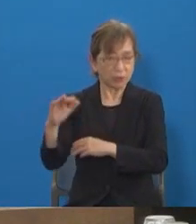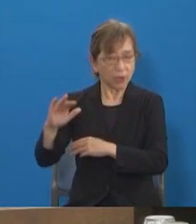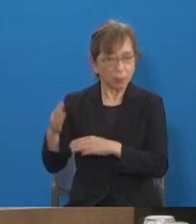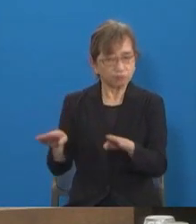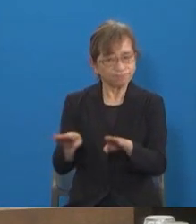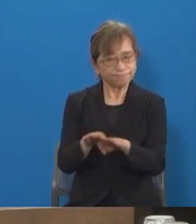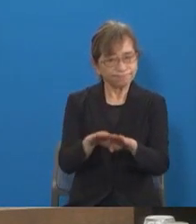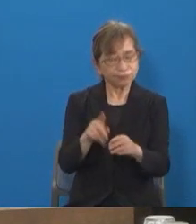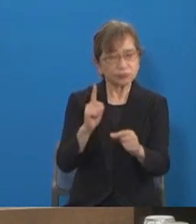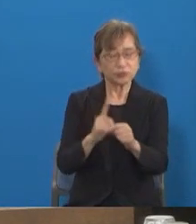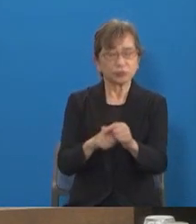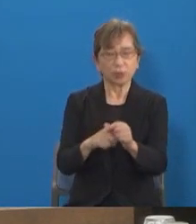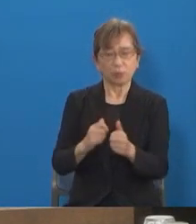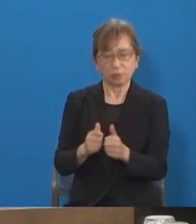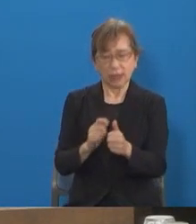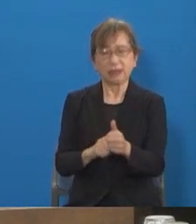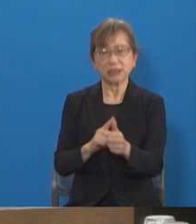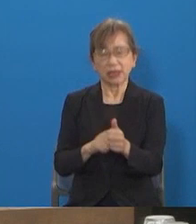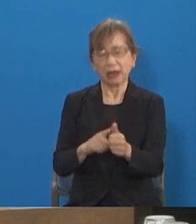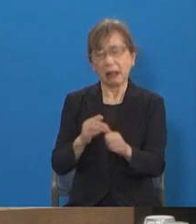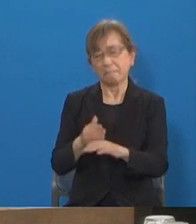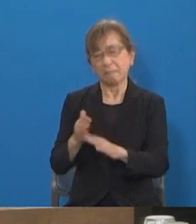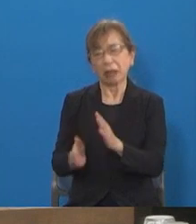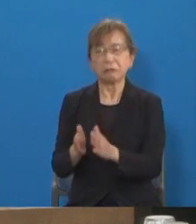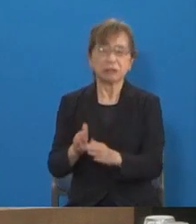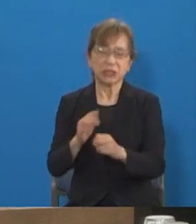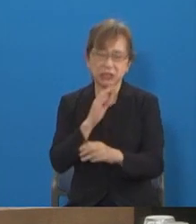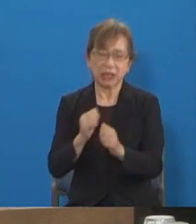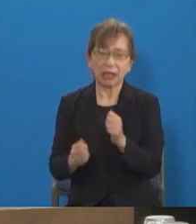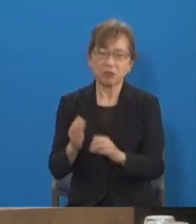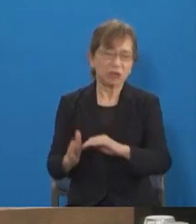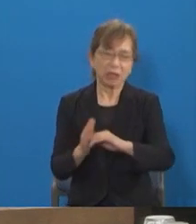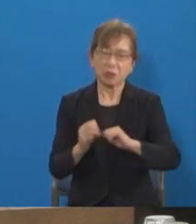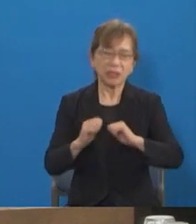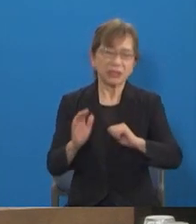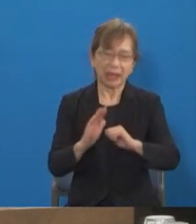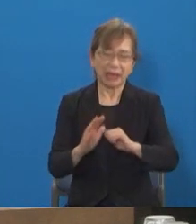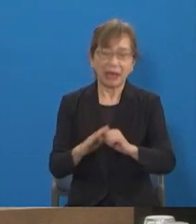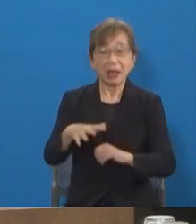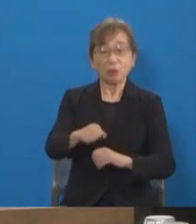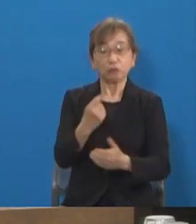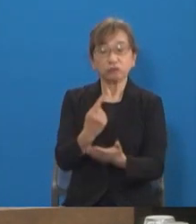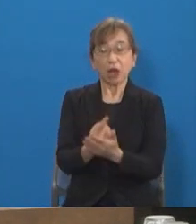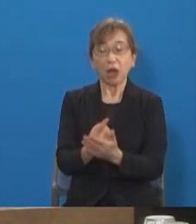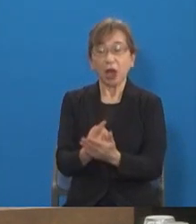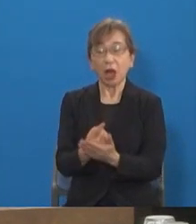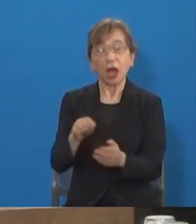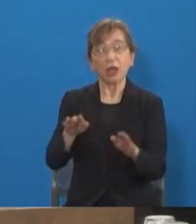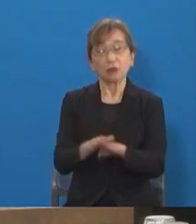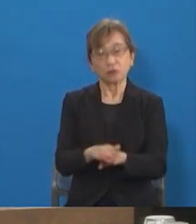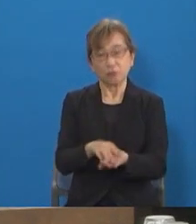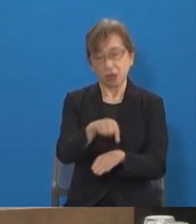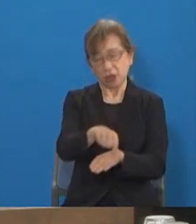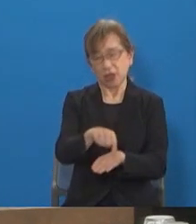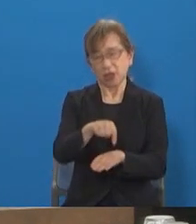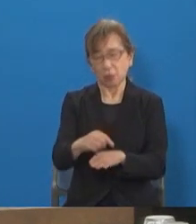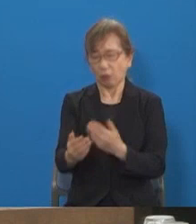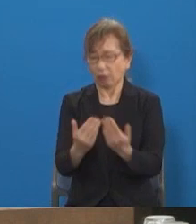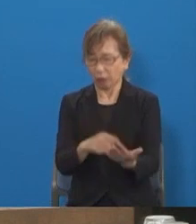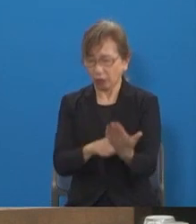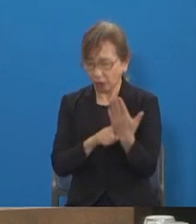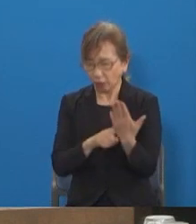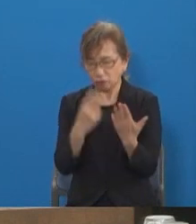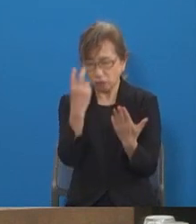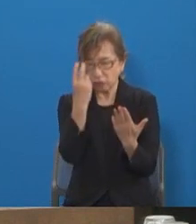でも男性があまり育児・家事をしない、取るだけ育休が多い実態が明らかになった調査結果もあ